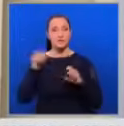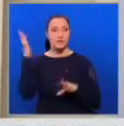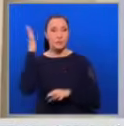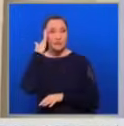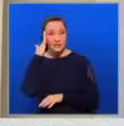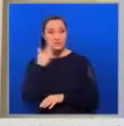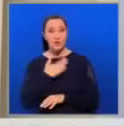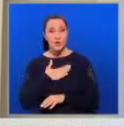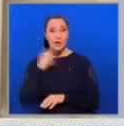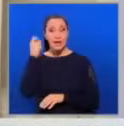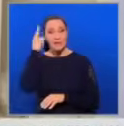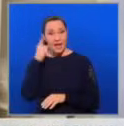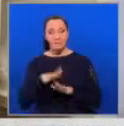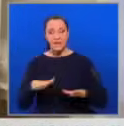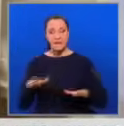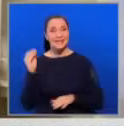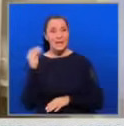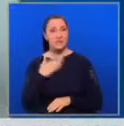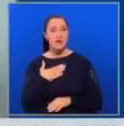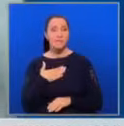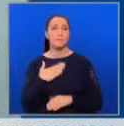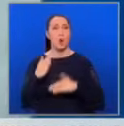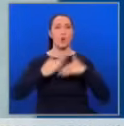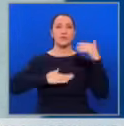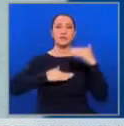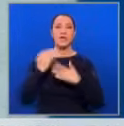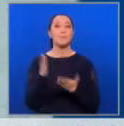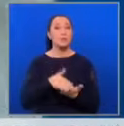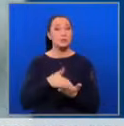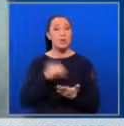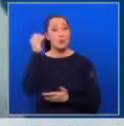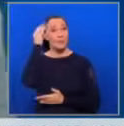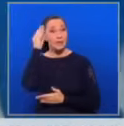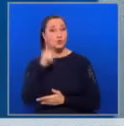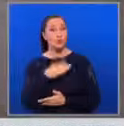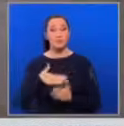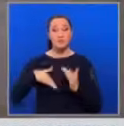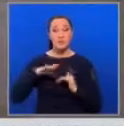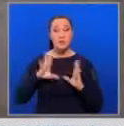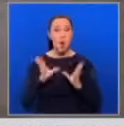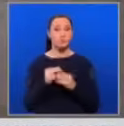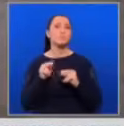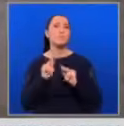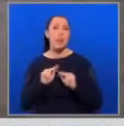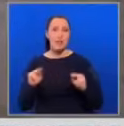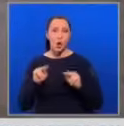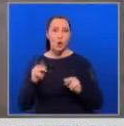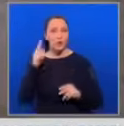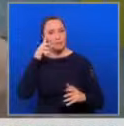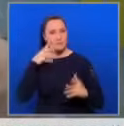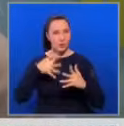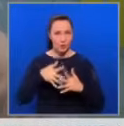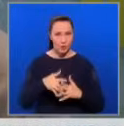министерство има и идея в детските ясли да има по-квалифициран персонал с компетентности които имат повече общо и с педагогиката и с